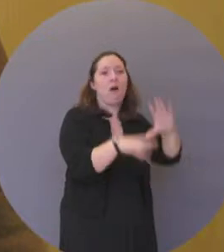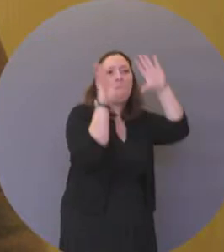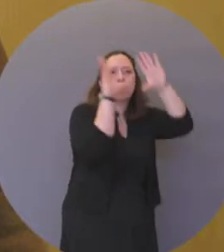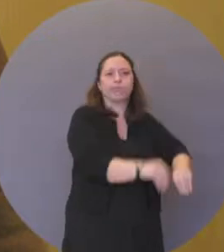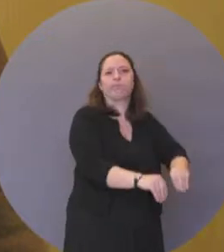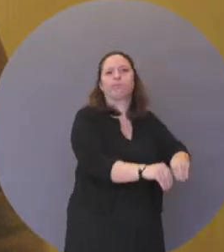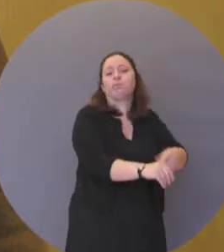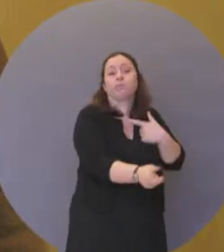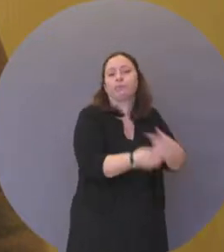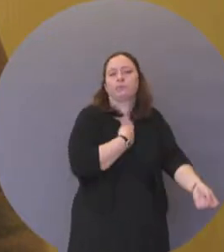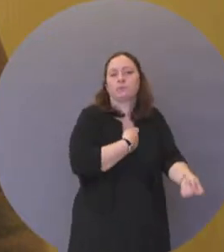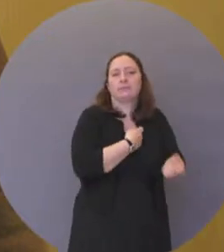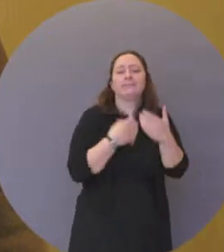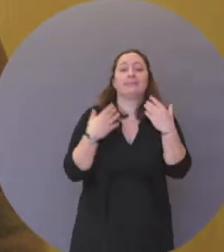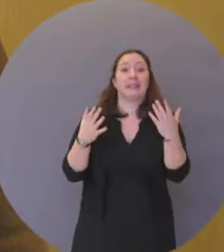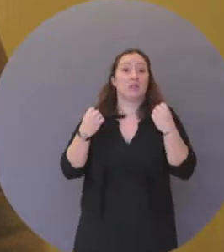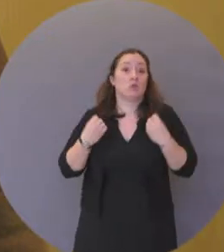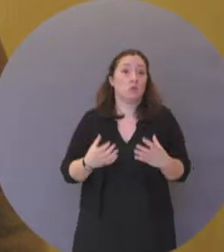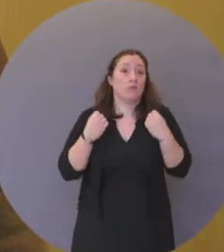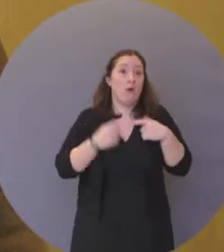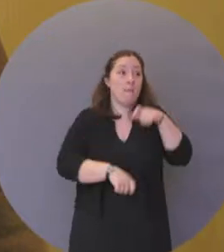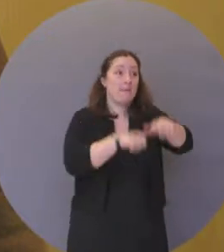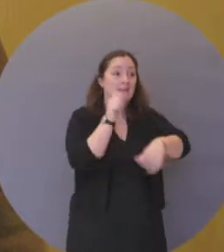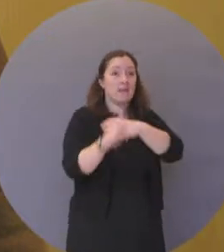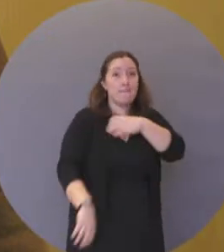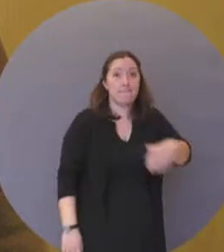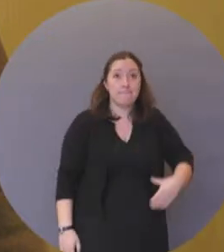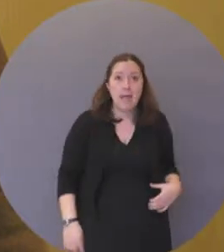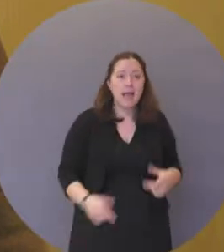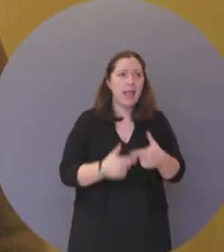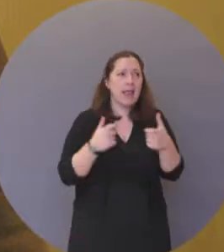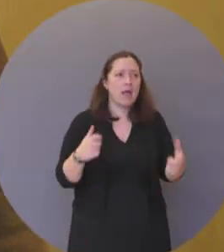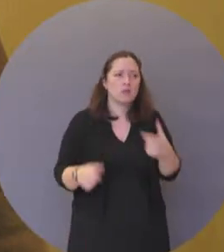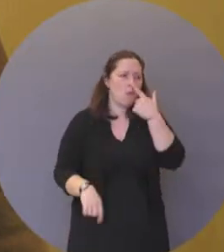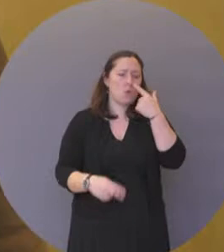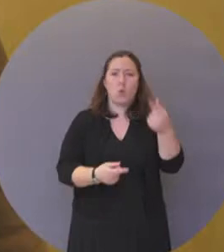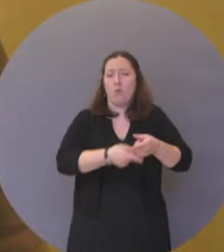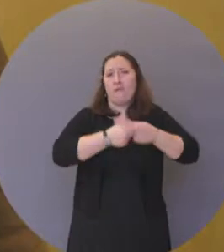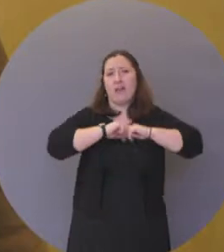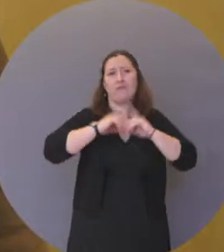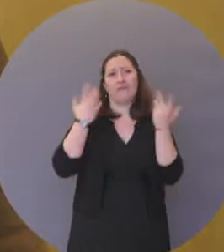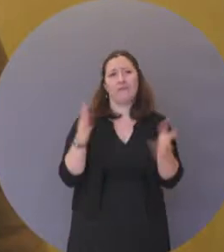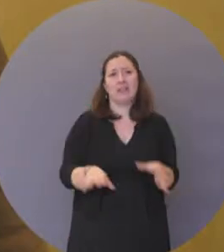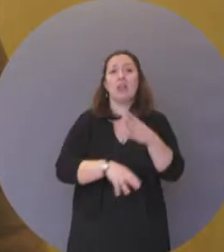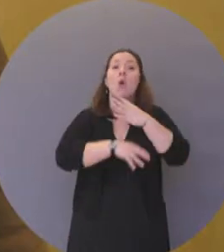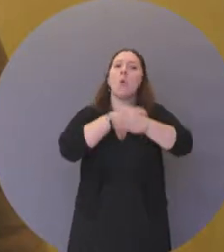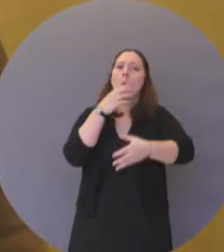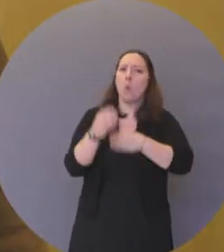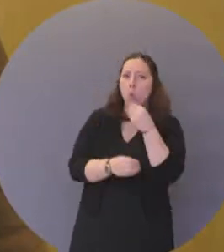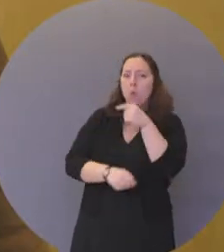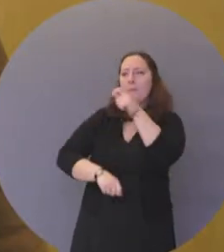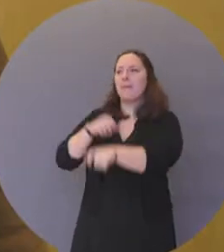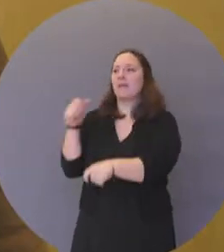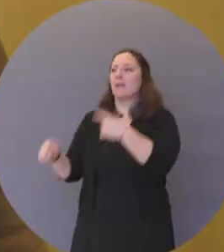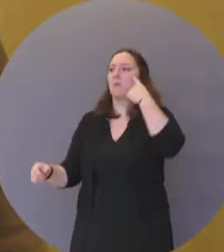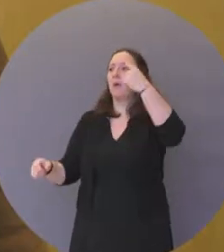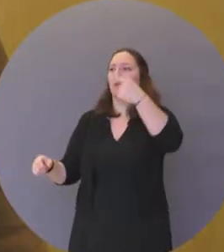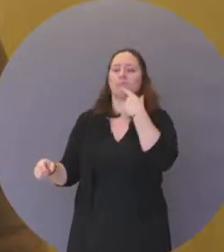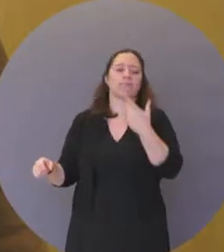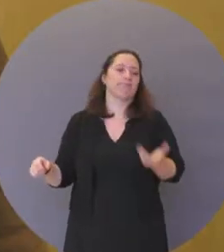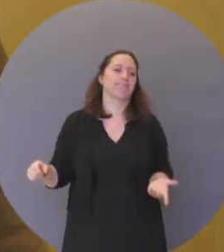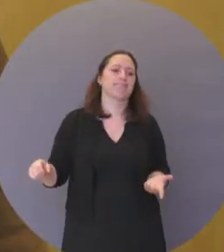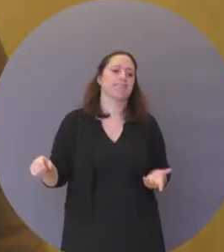on a soit des îloto qui sont convaincus qu'il faut changer de paradigme soit on a des élus locaux qui sont persuadés qu'il faut changer de piscine